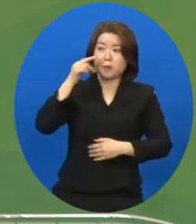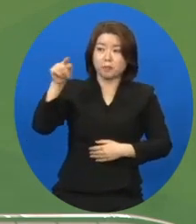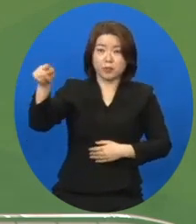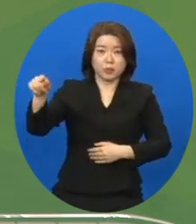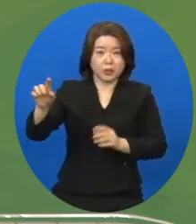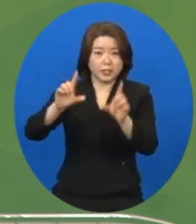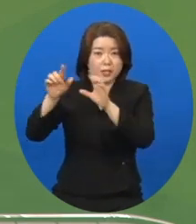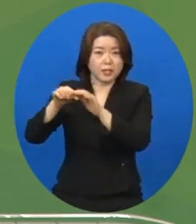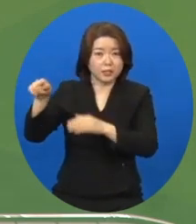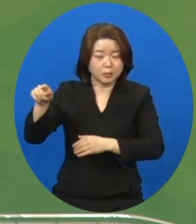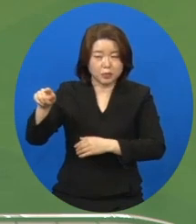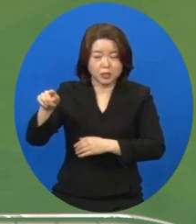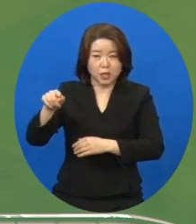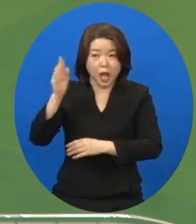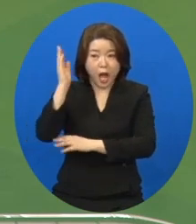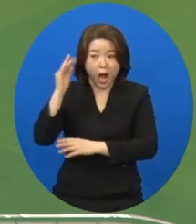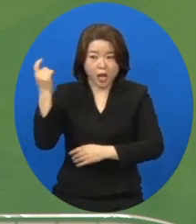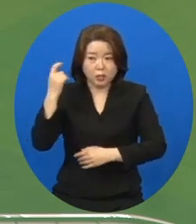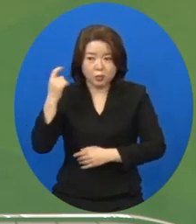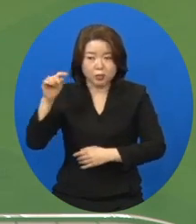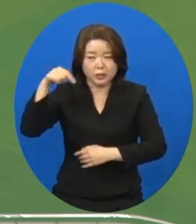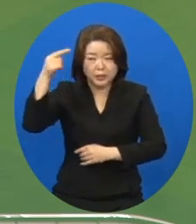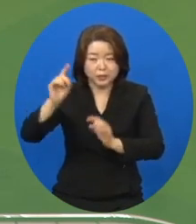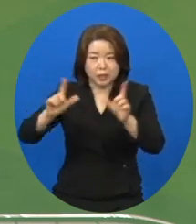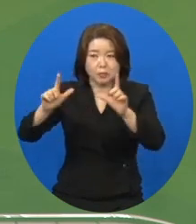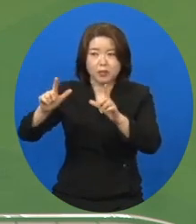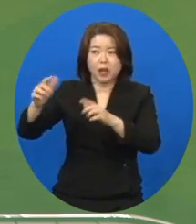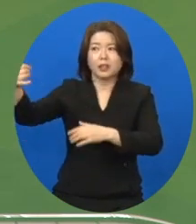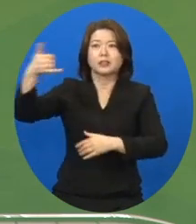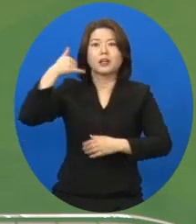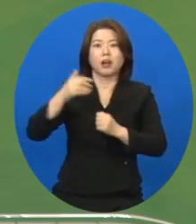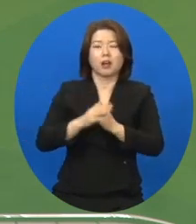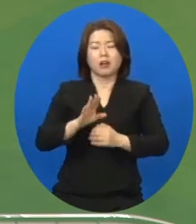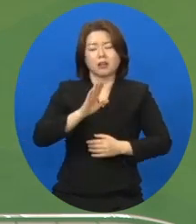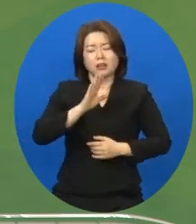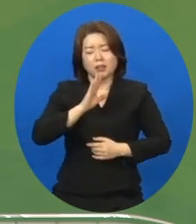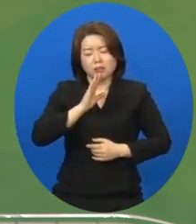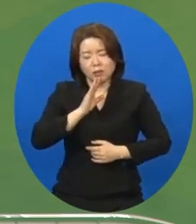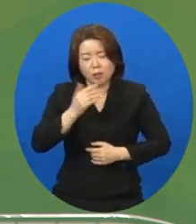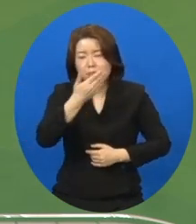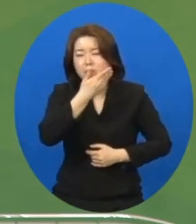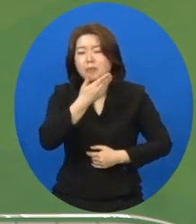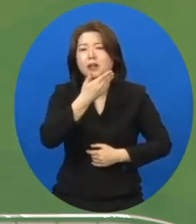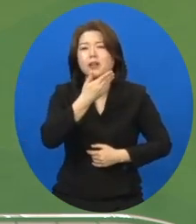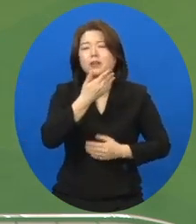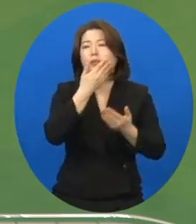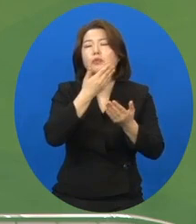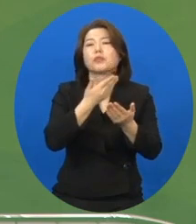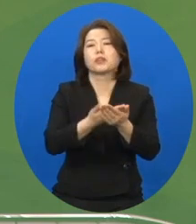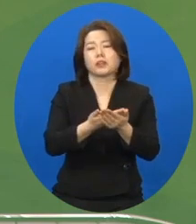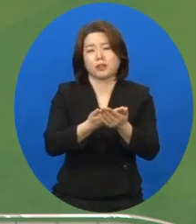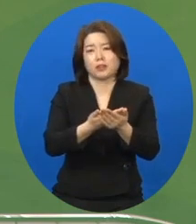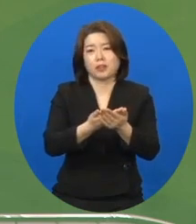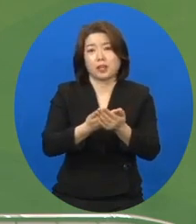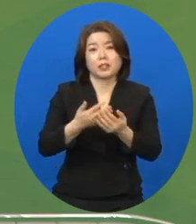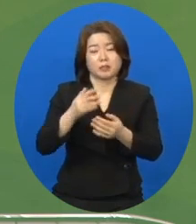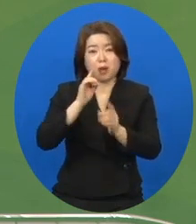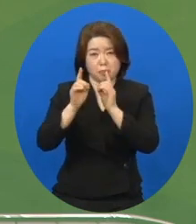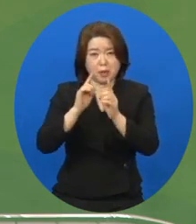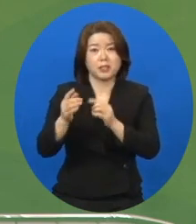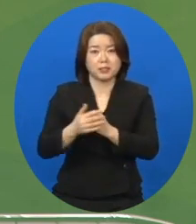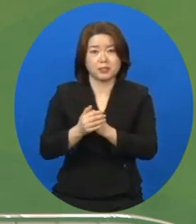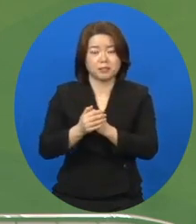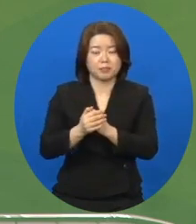전화가 왔어요. 너무 은혜를 받았다는, 정말 나에게 주시는 말씀이었다는. 그런데